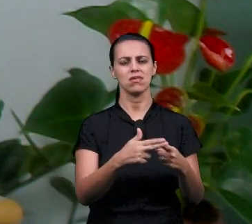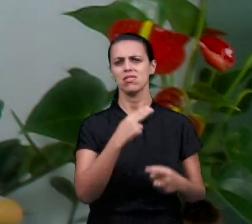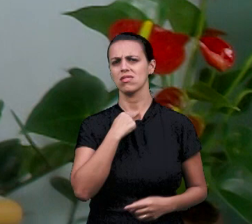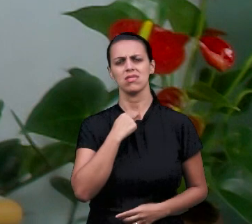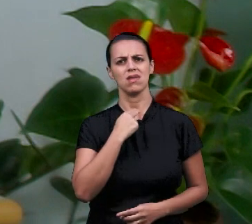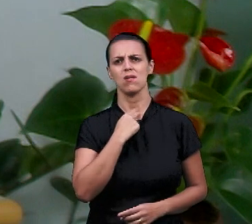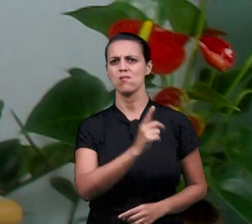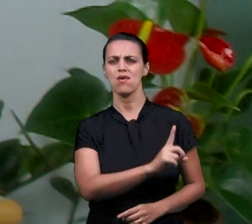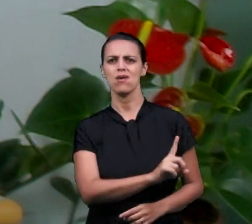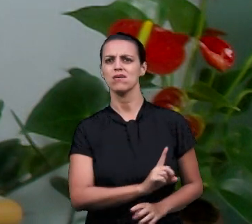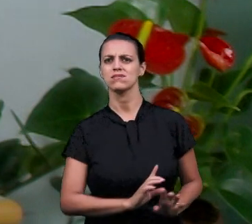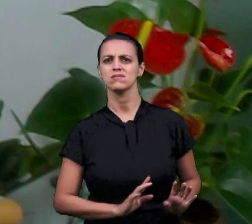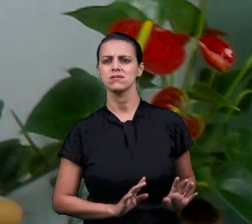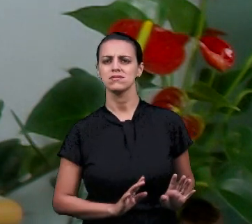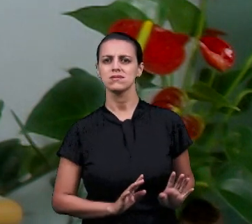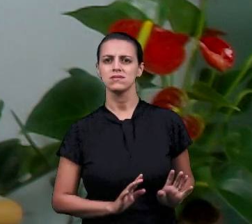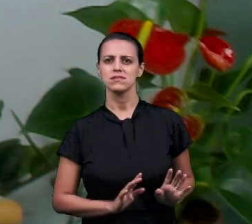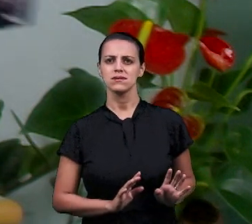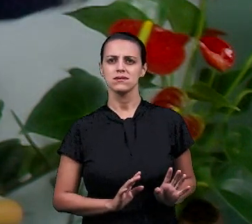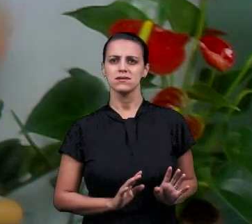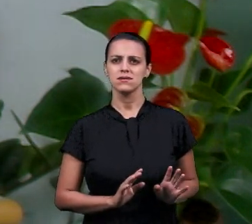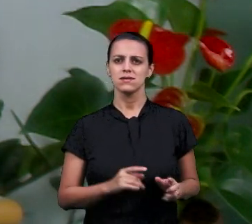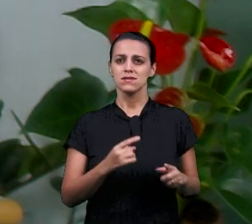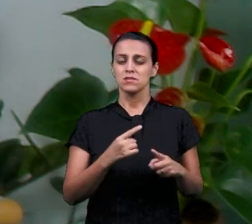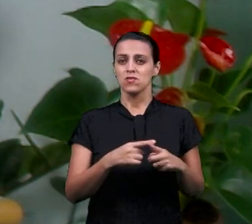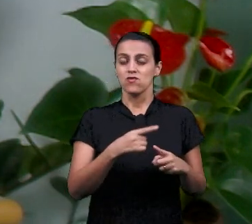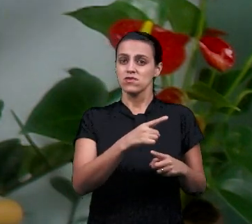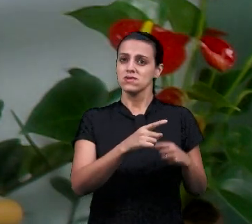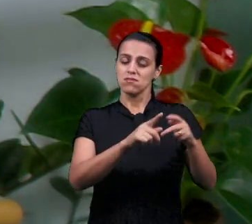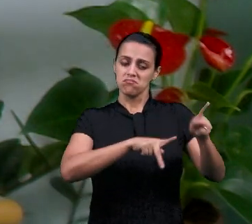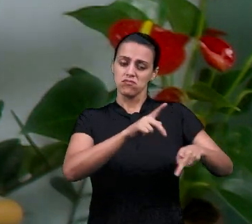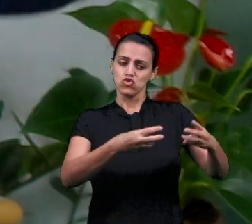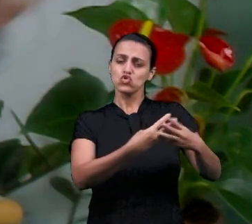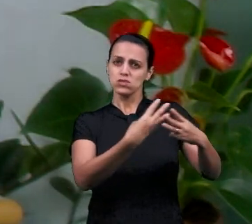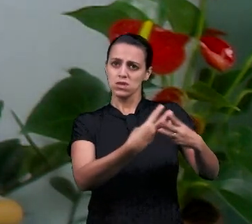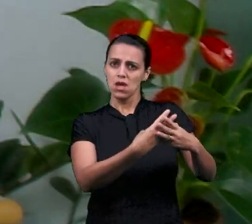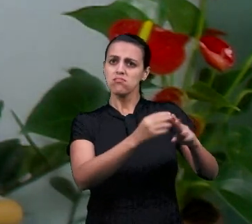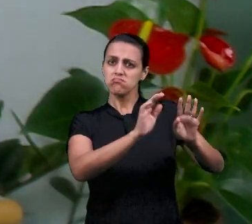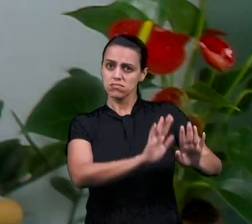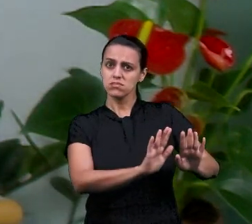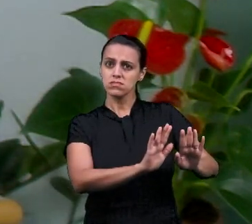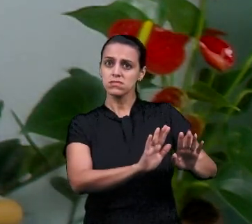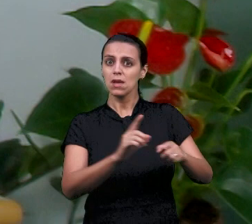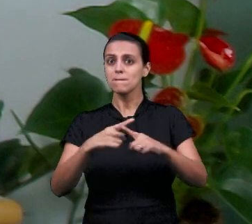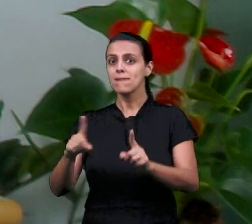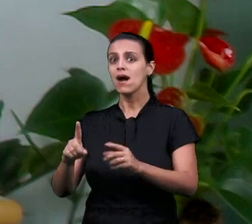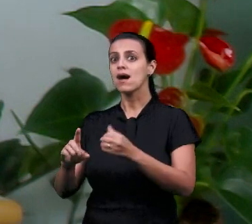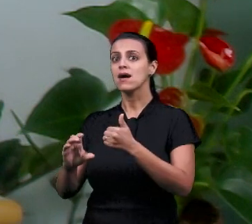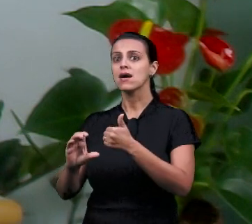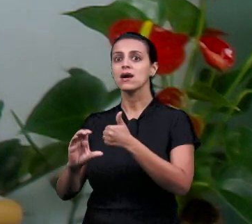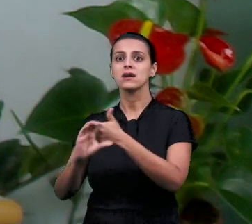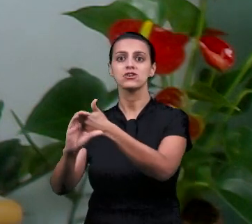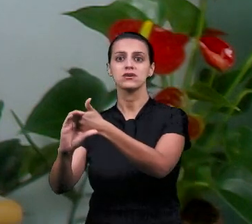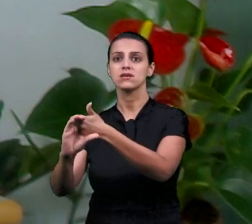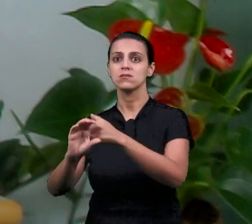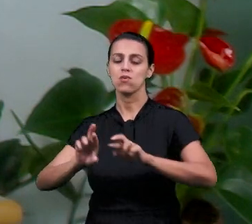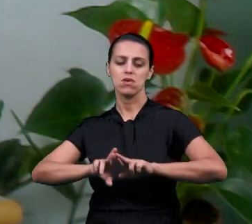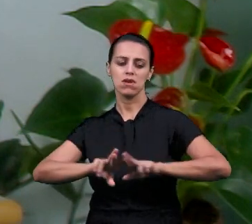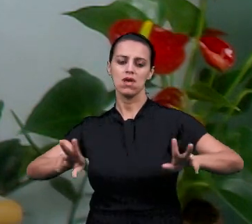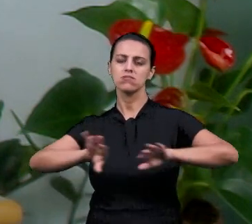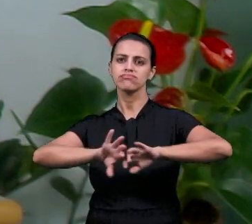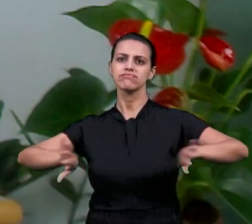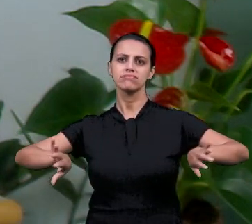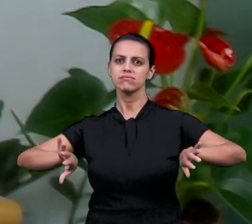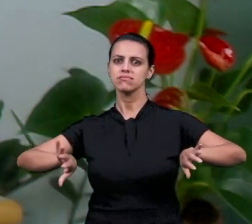pensée. Ça ne peut pas être comme ça. Vous voulez être juif, que vous soyez juif. Mais le christianisme n'a rien à voir avec